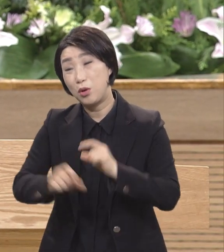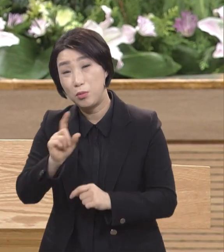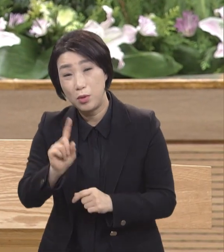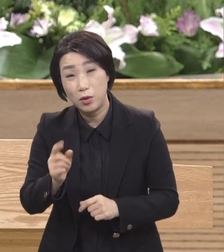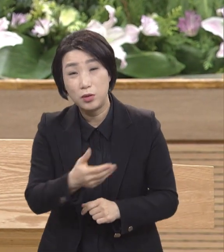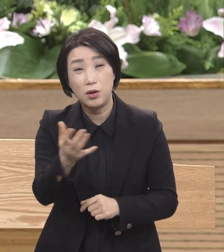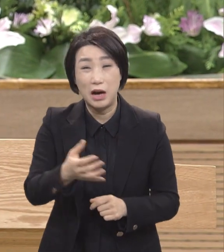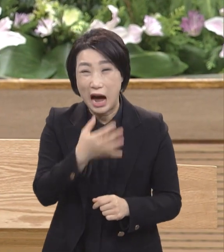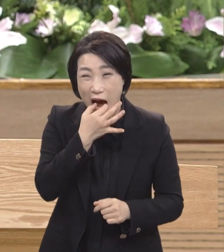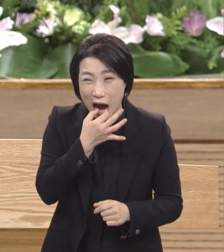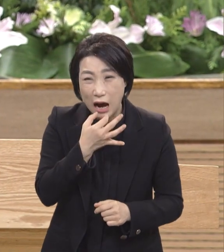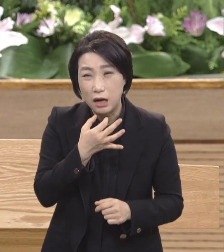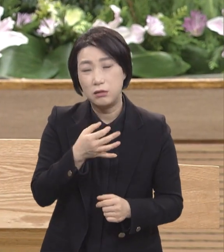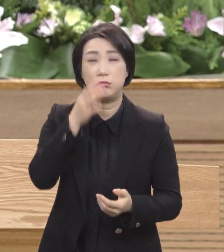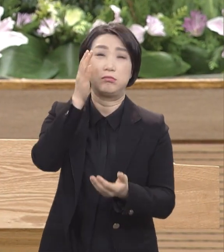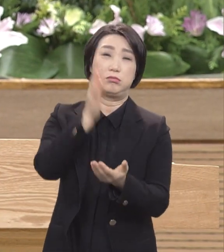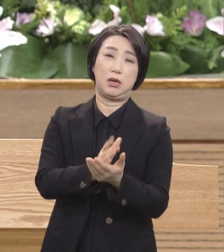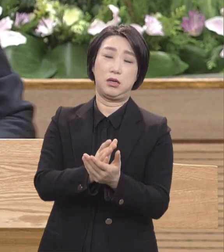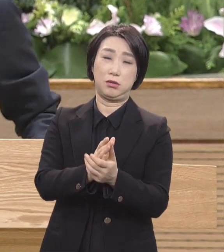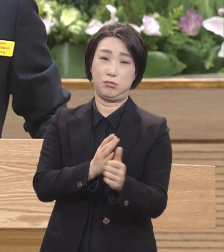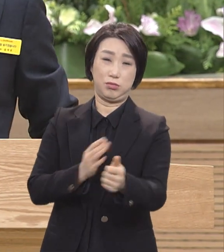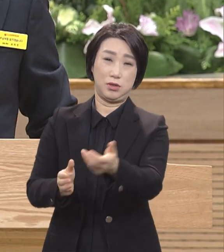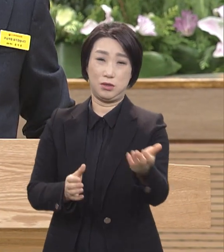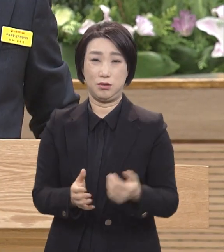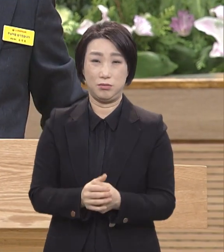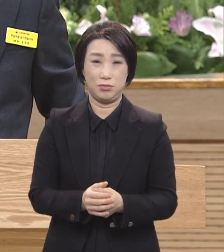우리 욕심부리지 마.